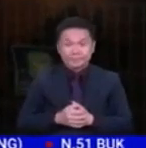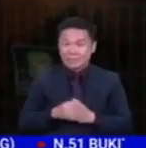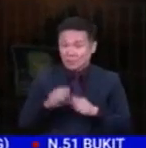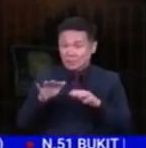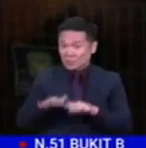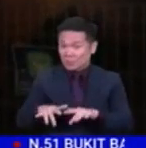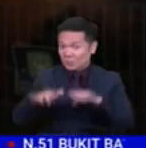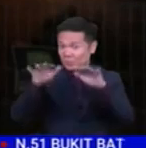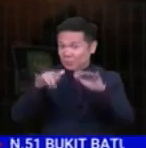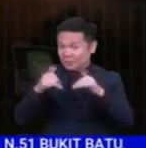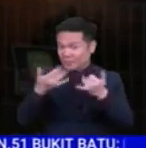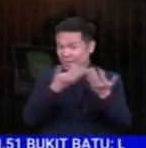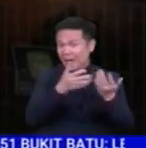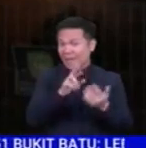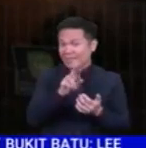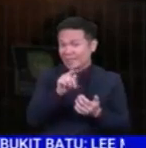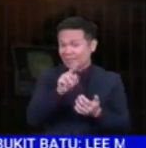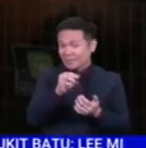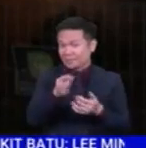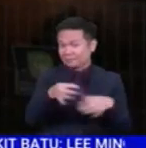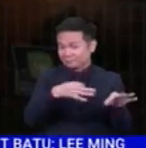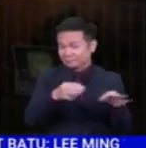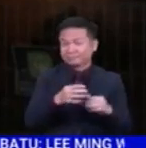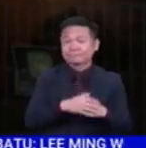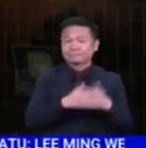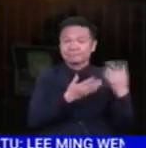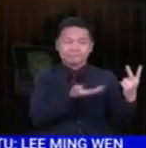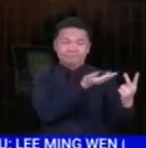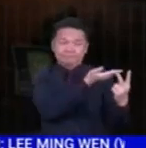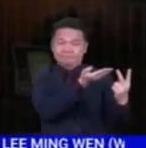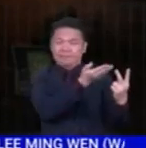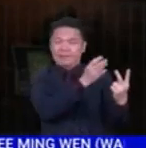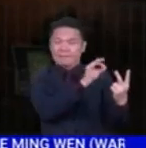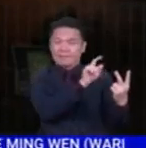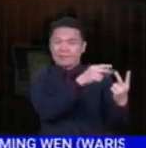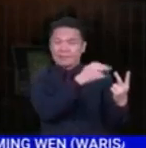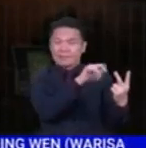banjir di Terengganu melalui RTM. Dan kembali bersama Fatil dan juga Hazel. Silakan.